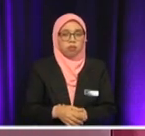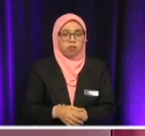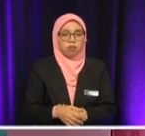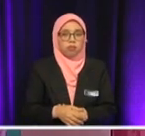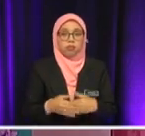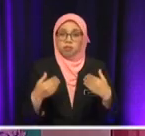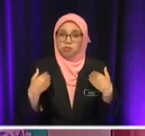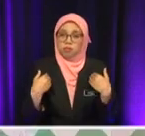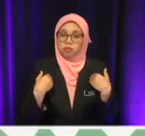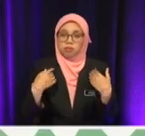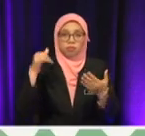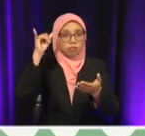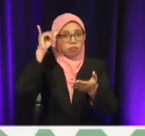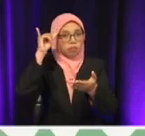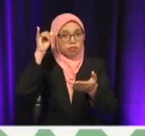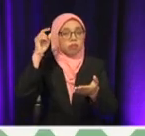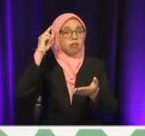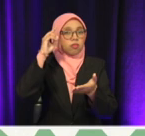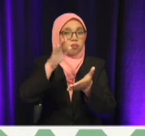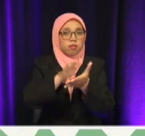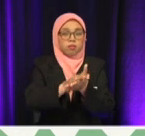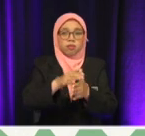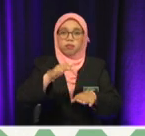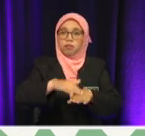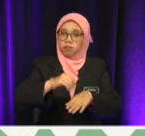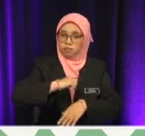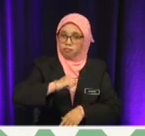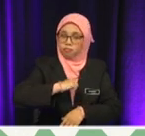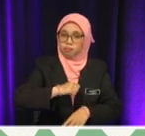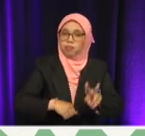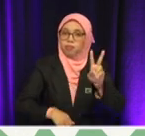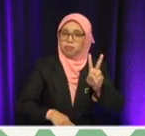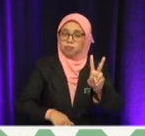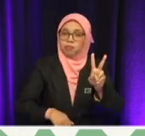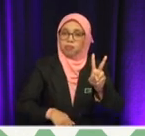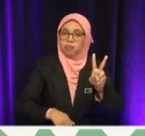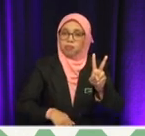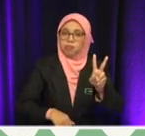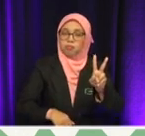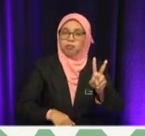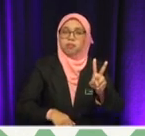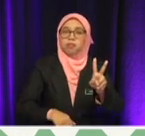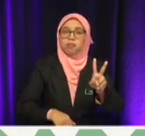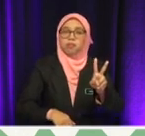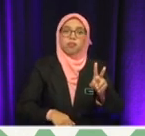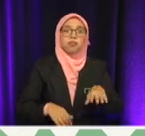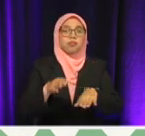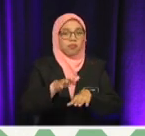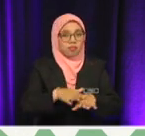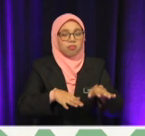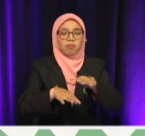mempunyai kepercayaan kepada diri sendiri. Yang kedua, bersifat lemah lembut dan tidak mudah